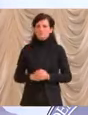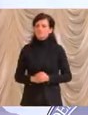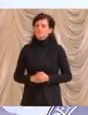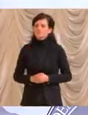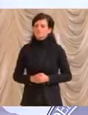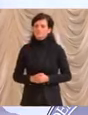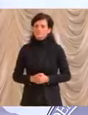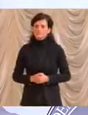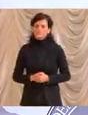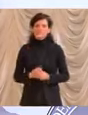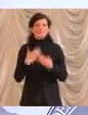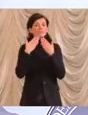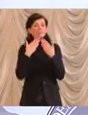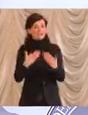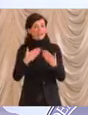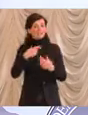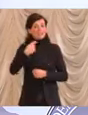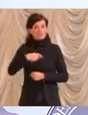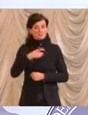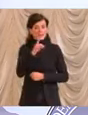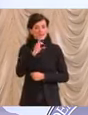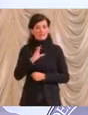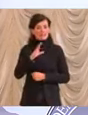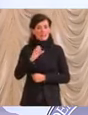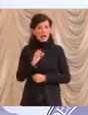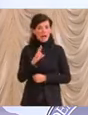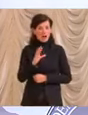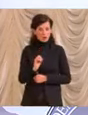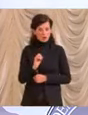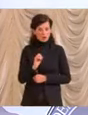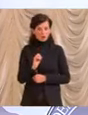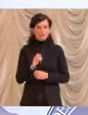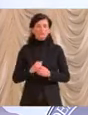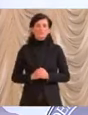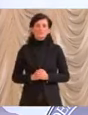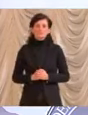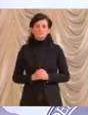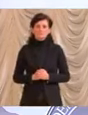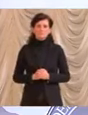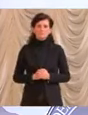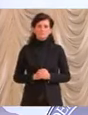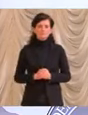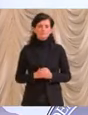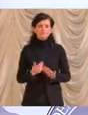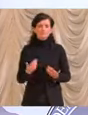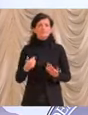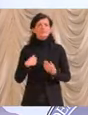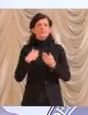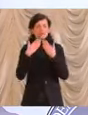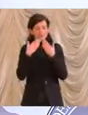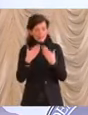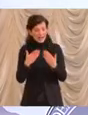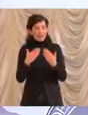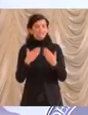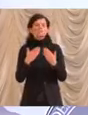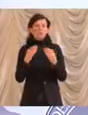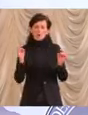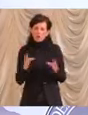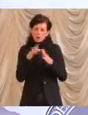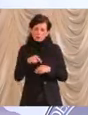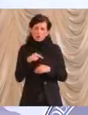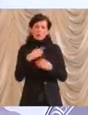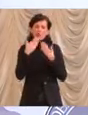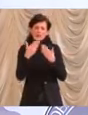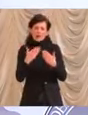Grazie Presidente De Caro, vi prego, ne approfitto, ecco, per ringraziare con lei davvero tutti i sindaci. Vi ho definito le prime